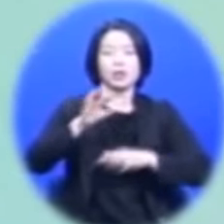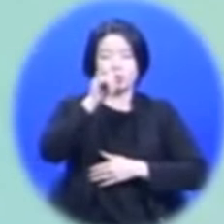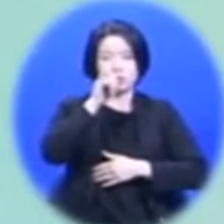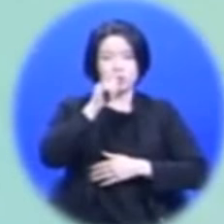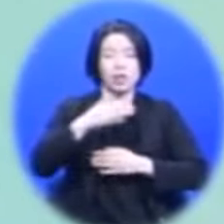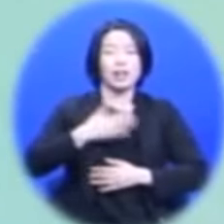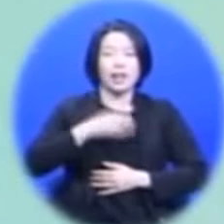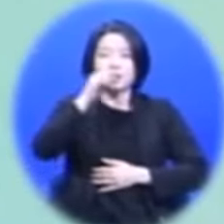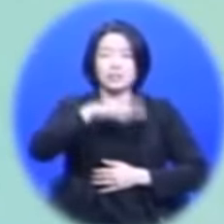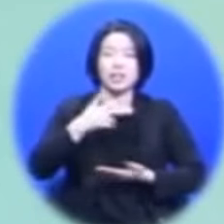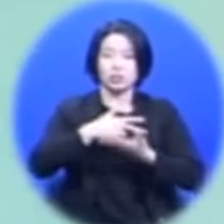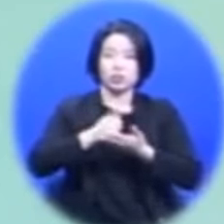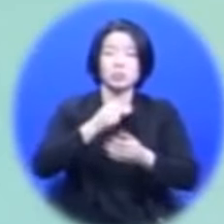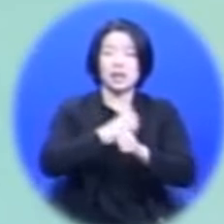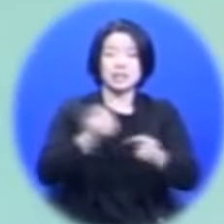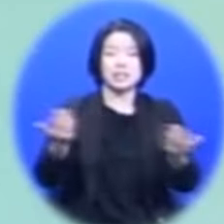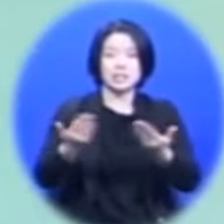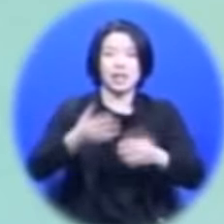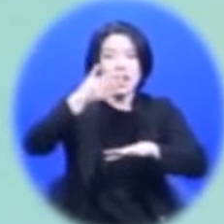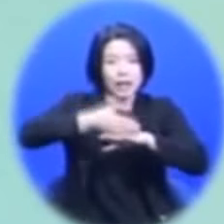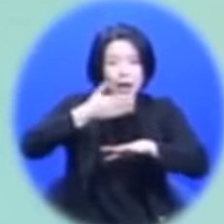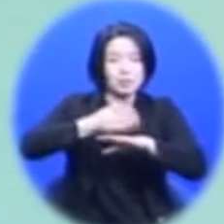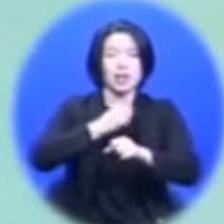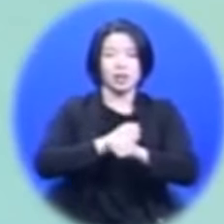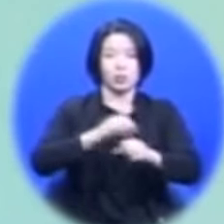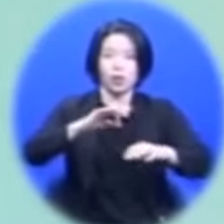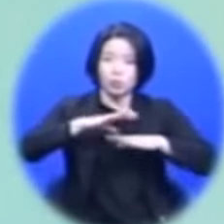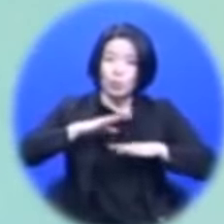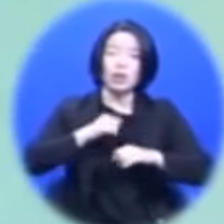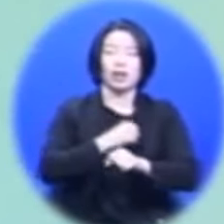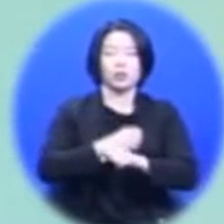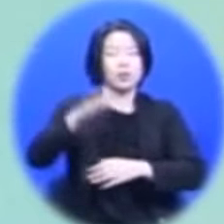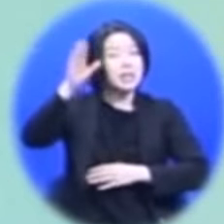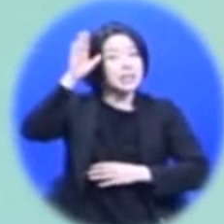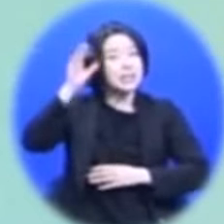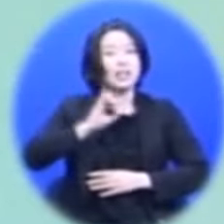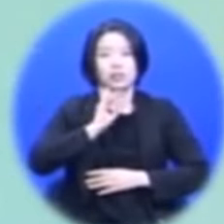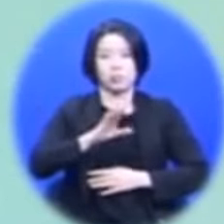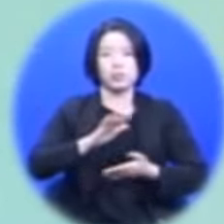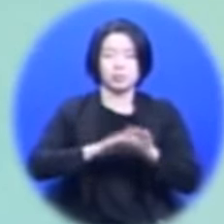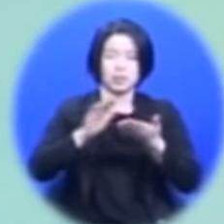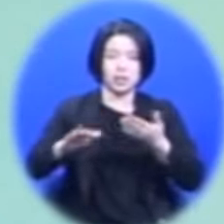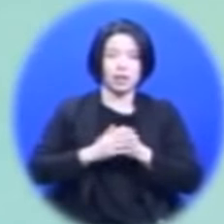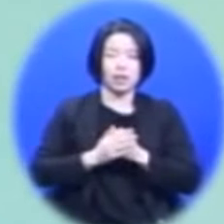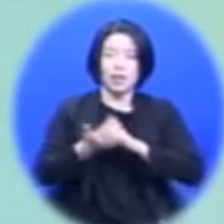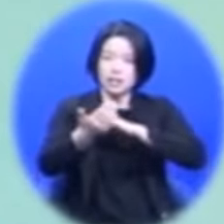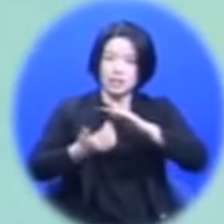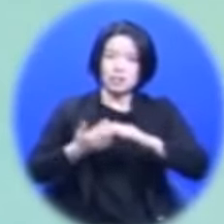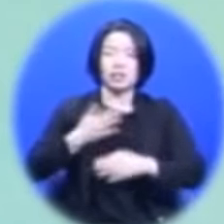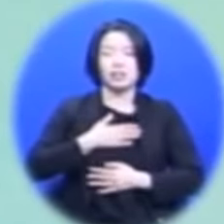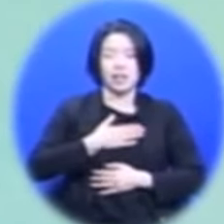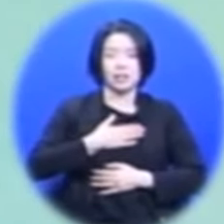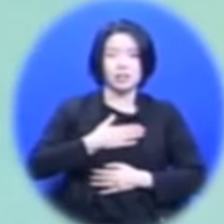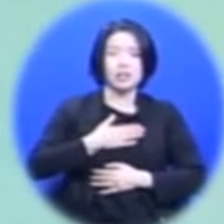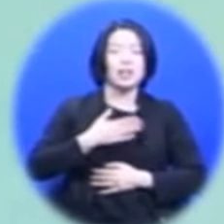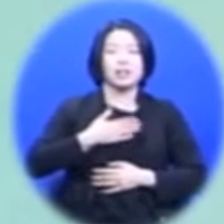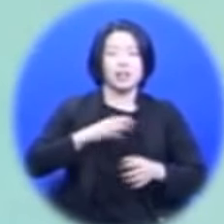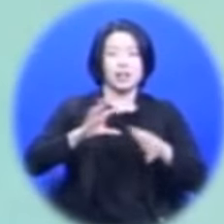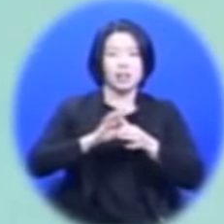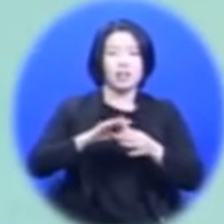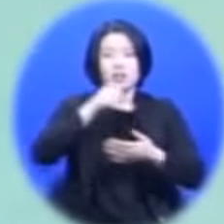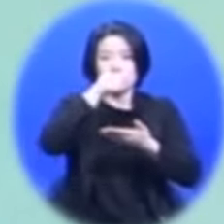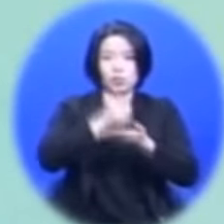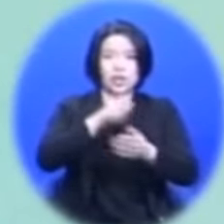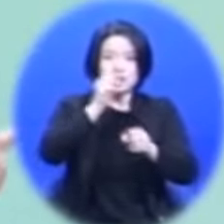그저 주님이 하시는 일에 감사하고 놀라고 기대하는 것뿐입니다. 전에는 나는 나의